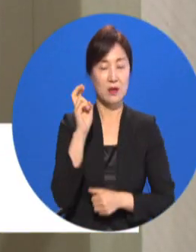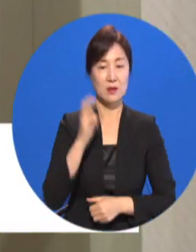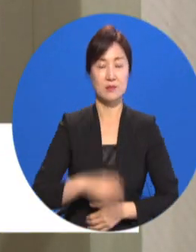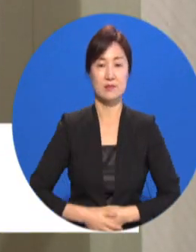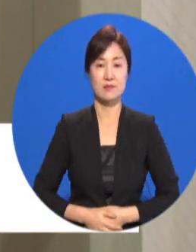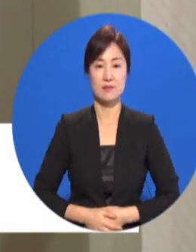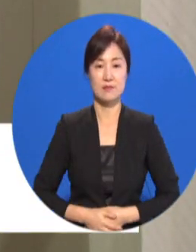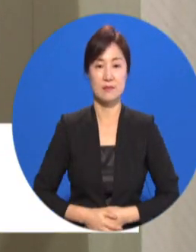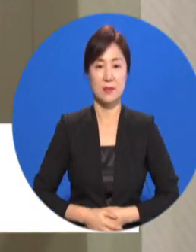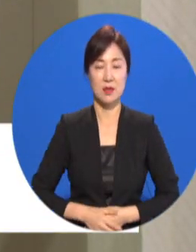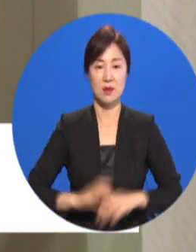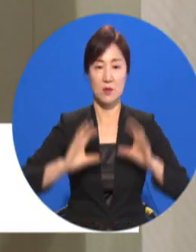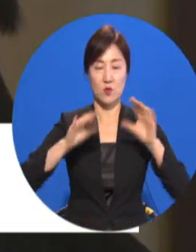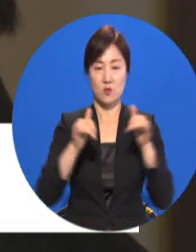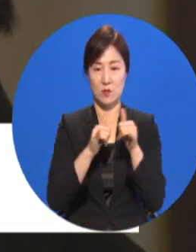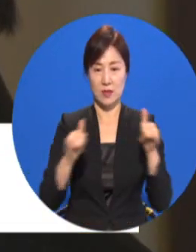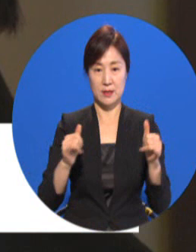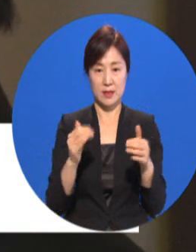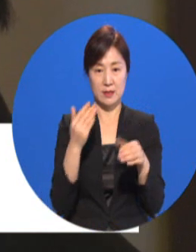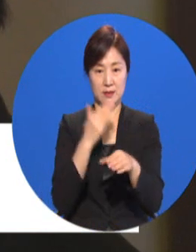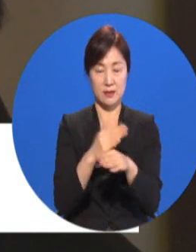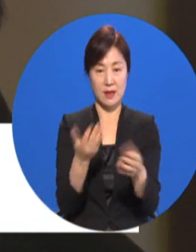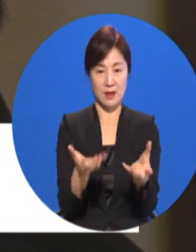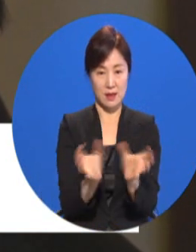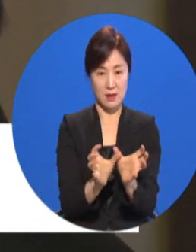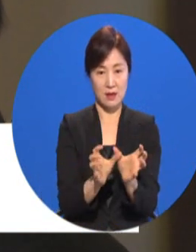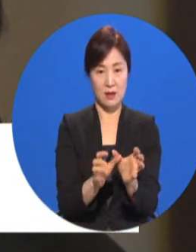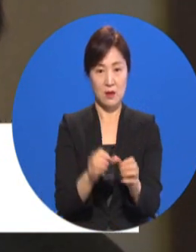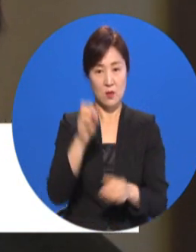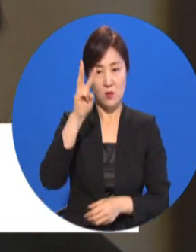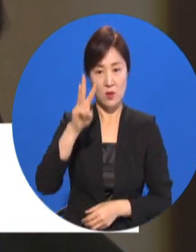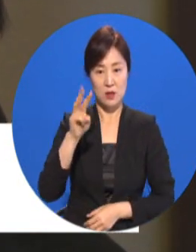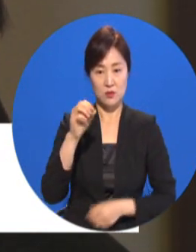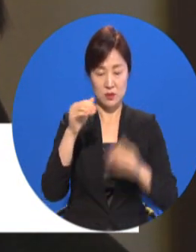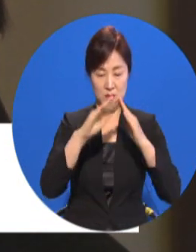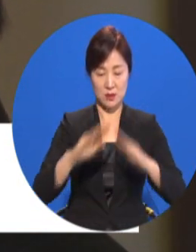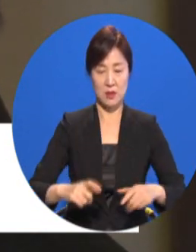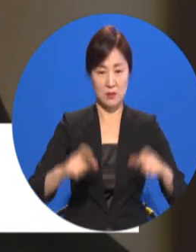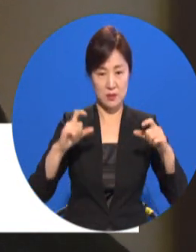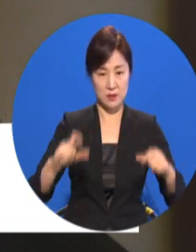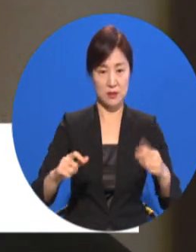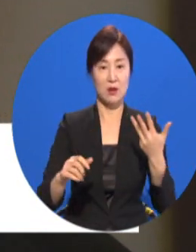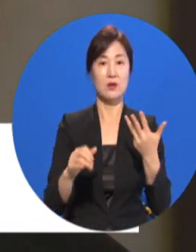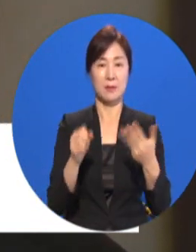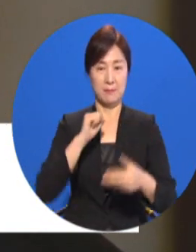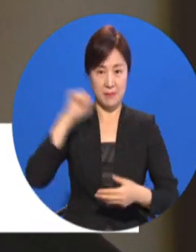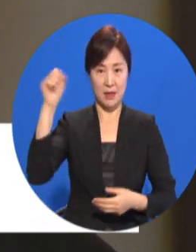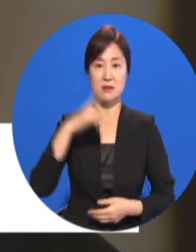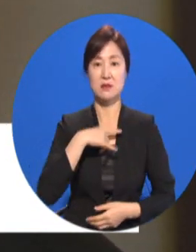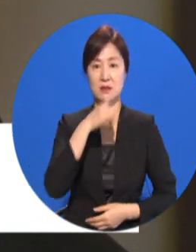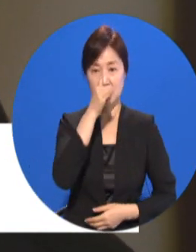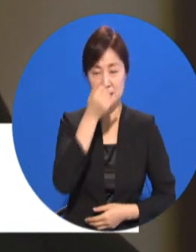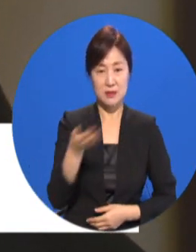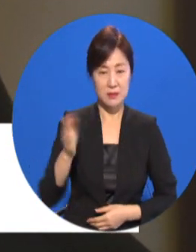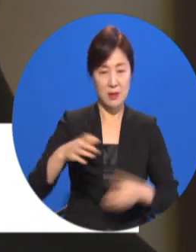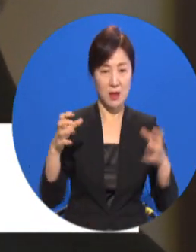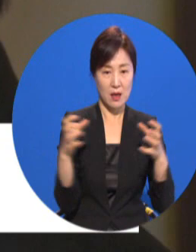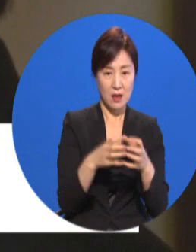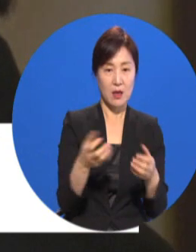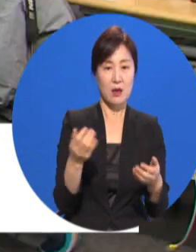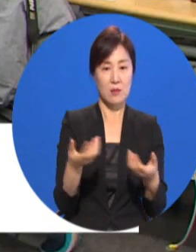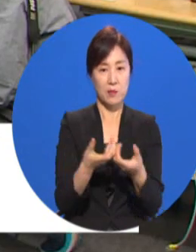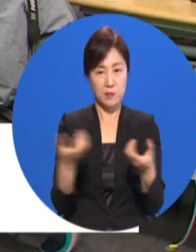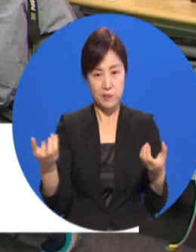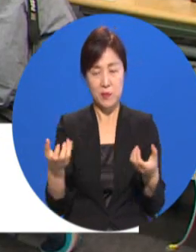전 대표의 국민의 당은 광주와 전남에서 각각 8 석을 획득해 찜한 이후 합당 과 분당을 거듭하면서 호남지역의